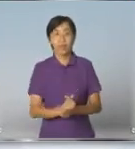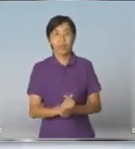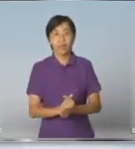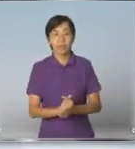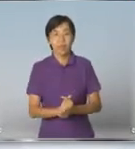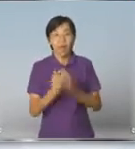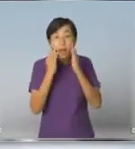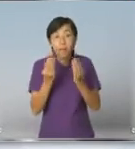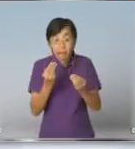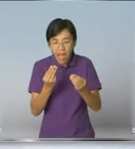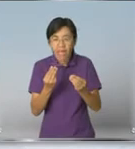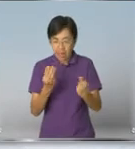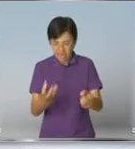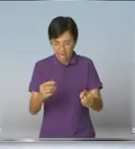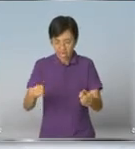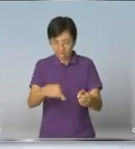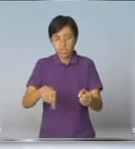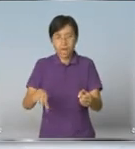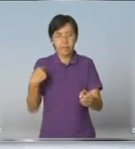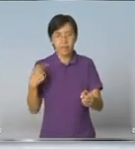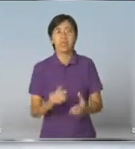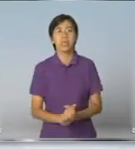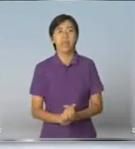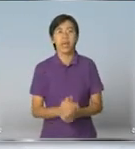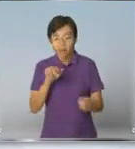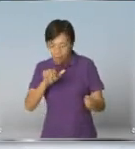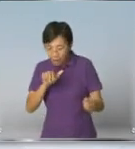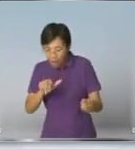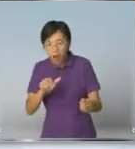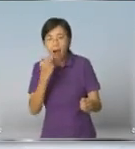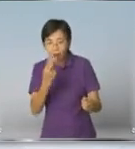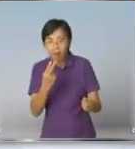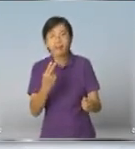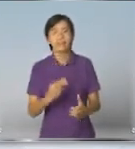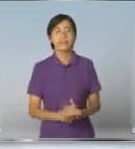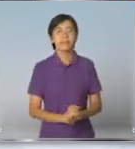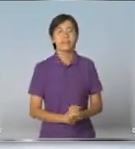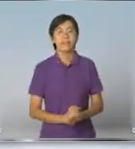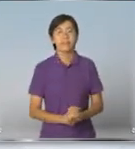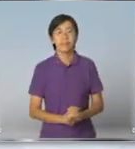สังเกตว่าแป้งเขาจะจับกันเป็นก้อนนะคะใสขึ้น ครับ